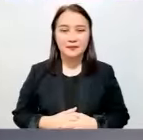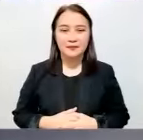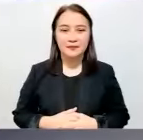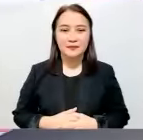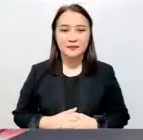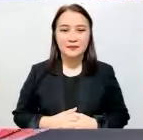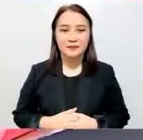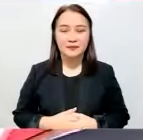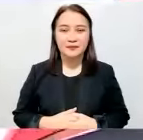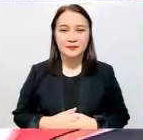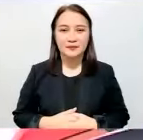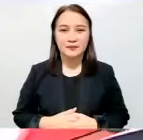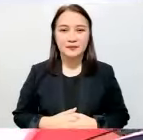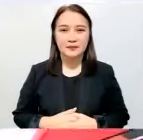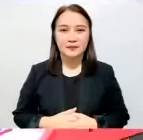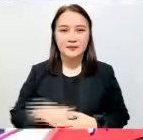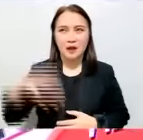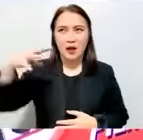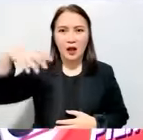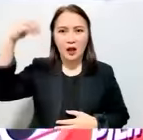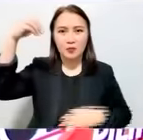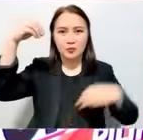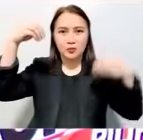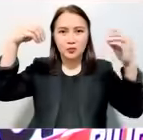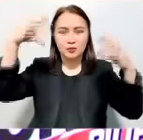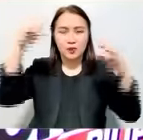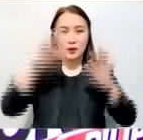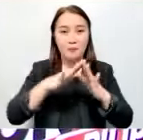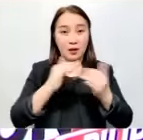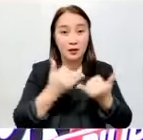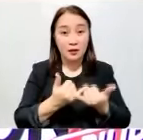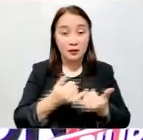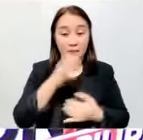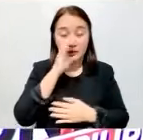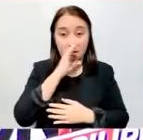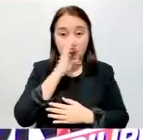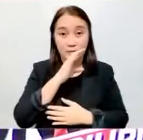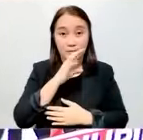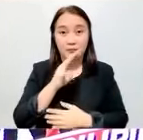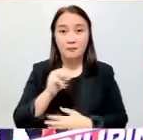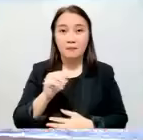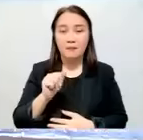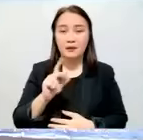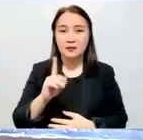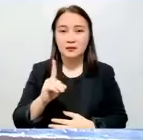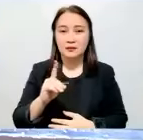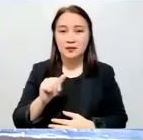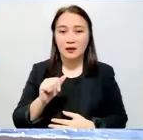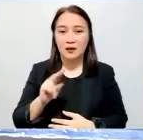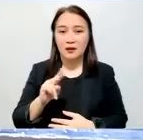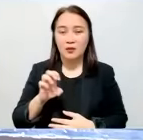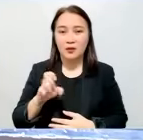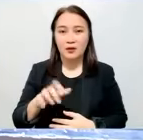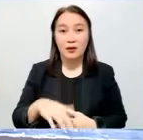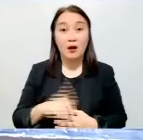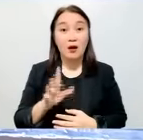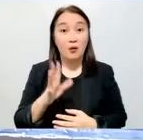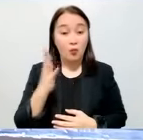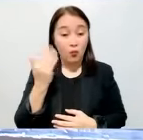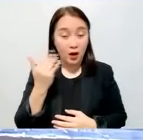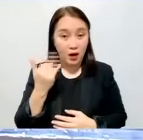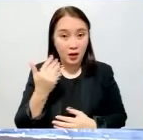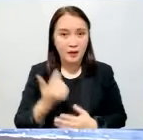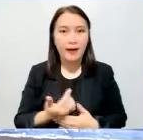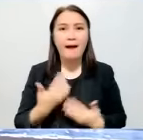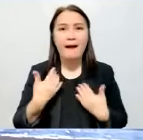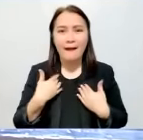Biglang nawala ng kuryente ang isang barangay sa Mandawi City, Cebu kaninang umaga. Ang salarin ang malaking sawa